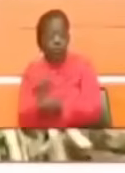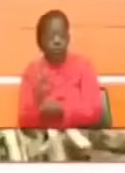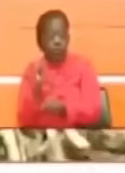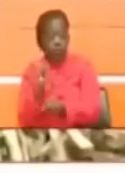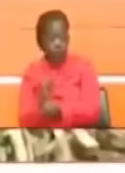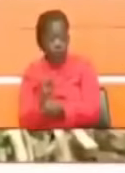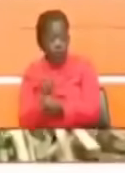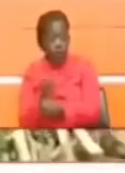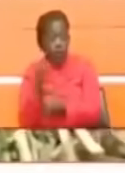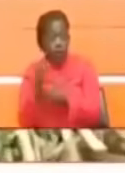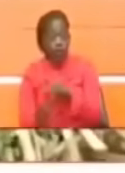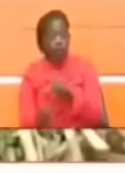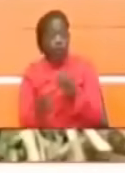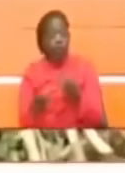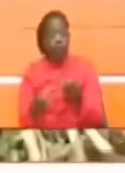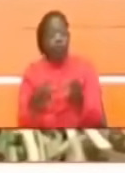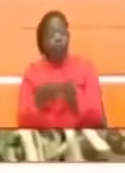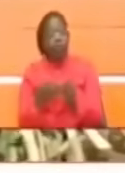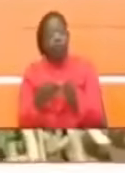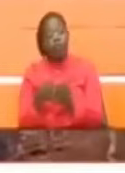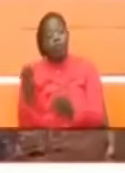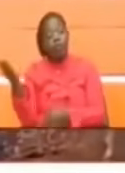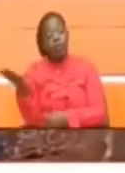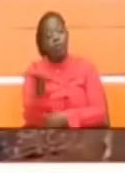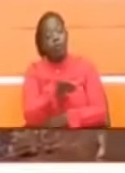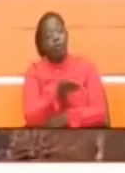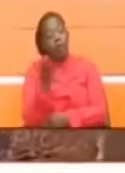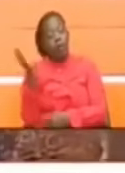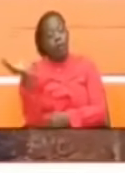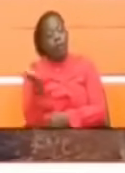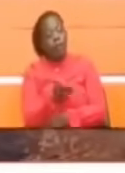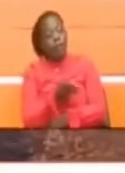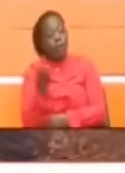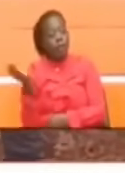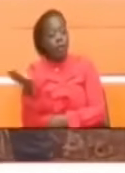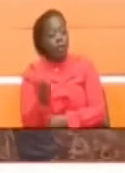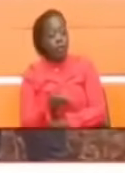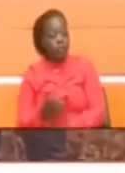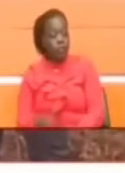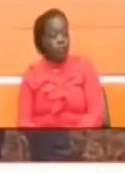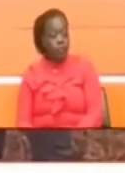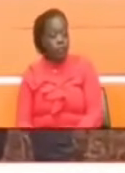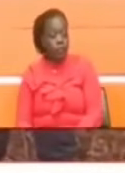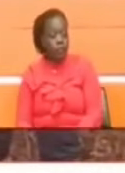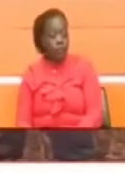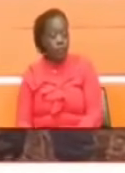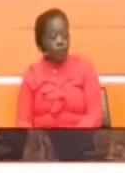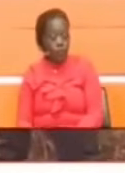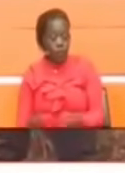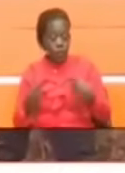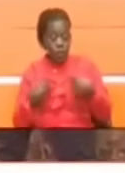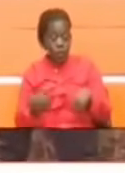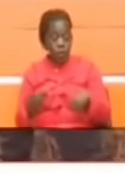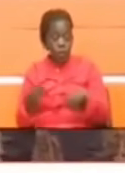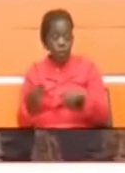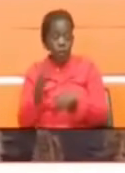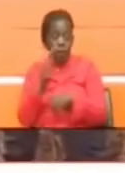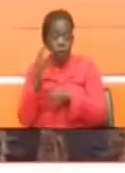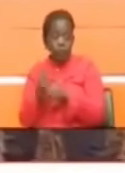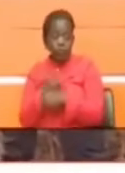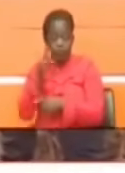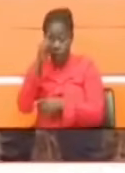kukola okukakana ng'abalemesezza okusaawa. Kati tuwande tuwasamu, faa bali kucharo kumi.